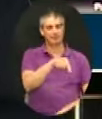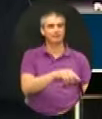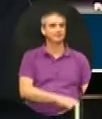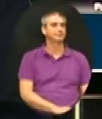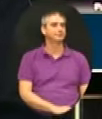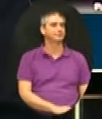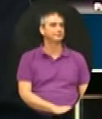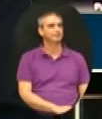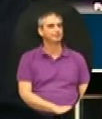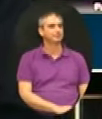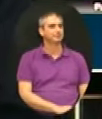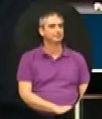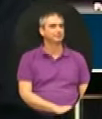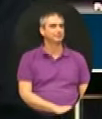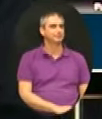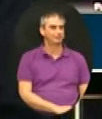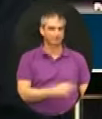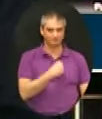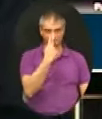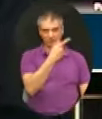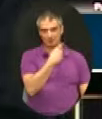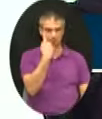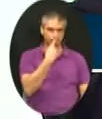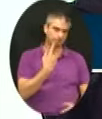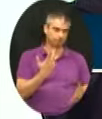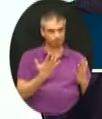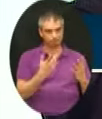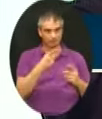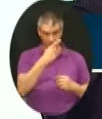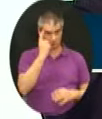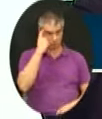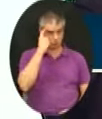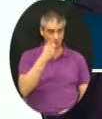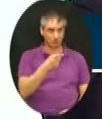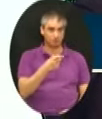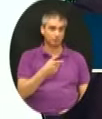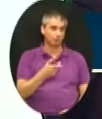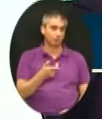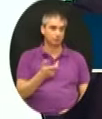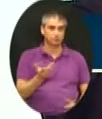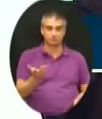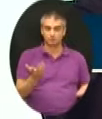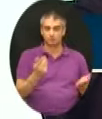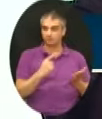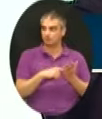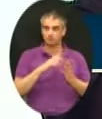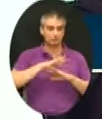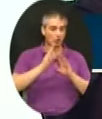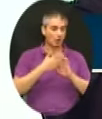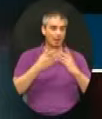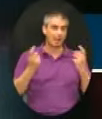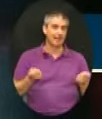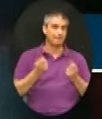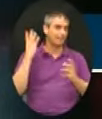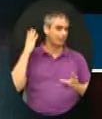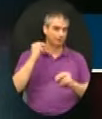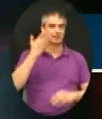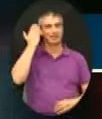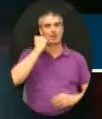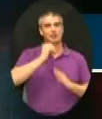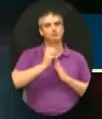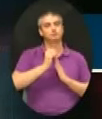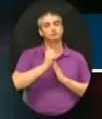כן. אני רואה שאתה מביט בסקפטיות, אני שואלת אם אתה מודאג. כי לאורך כל הקמפיין הילרי